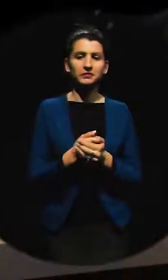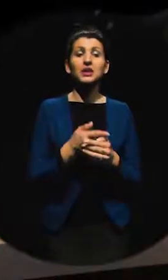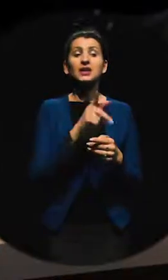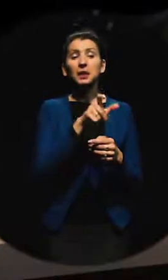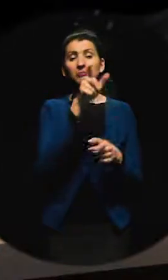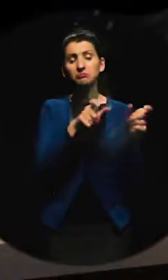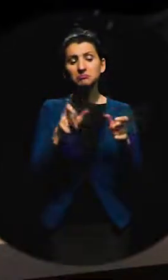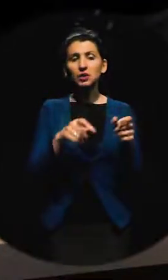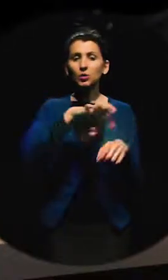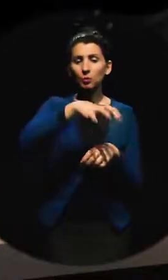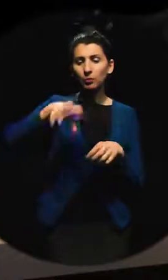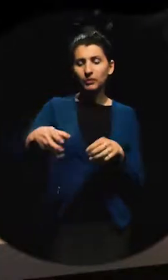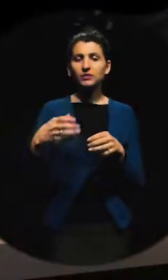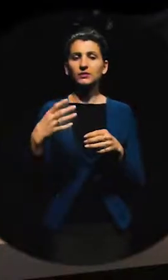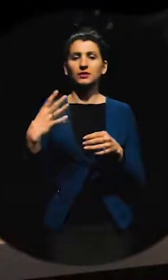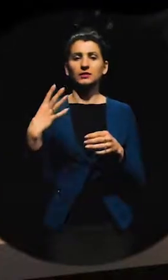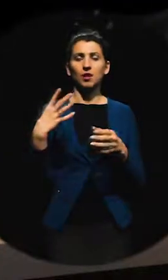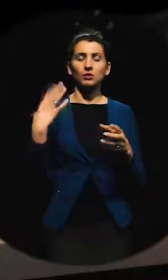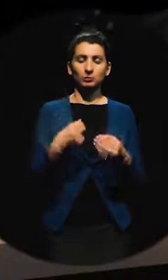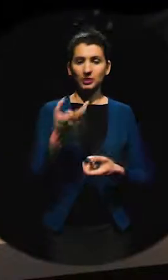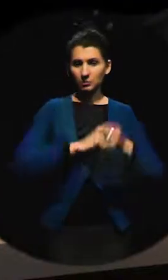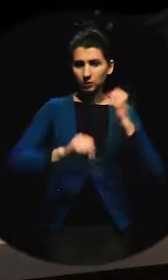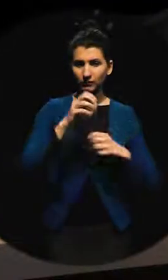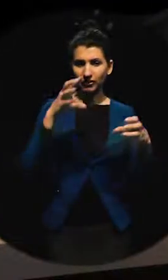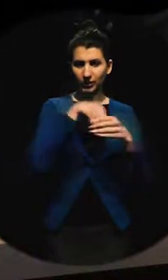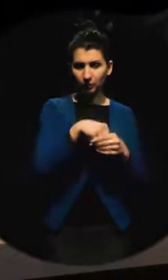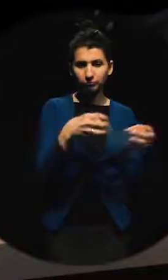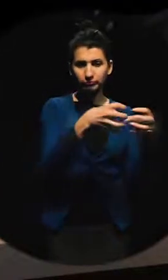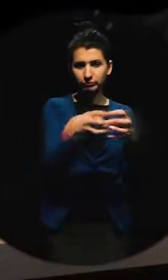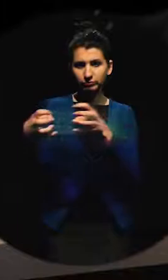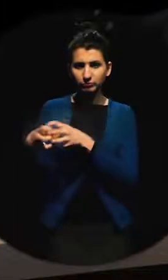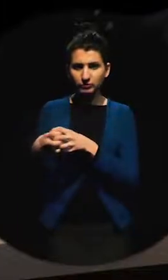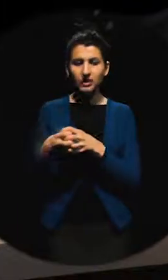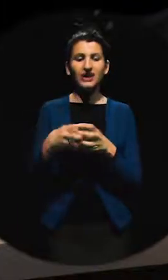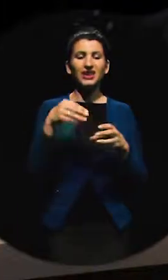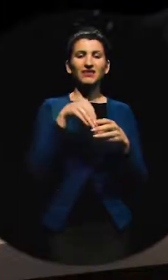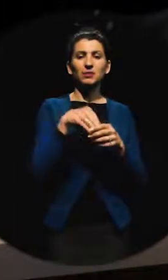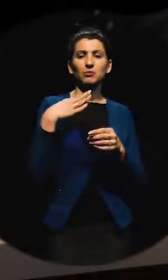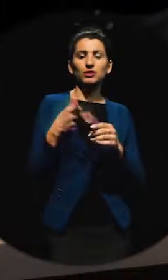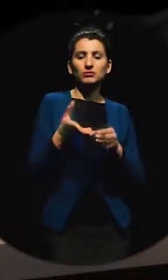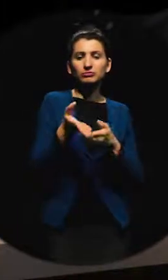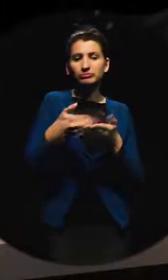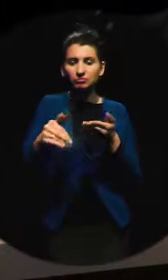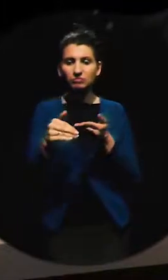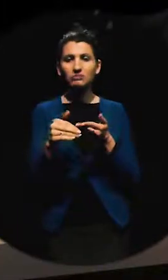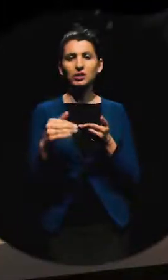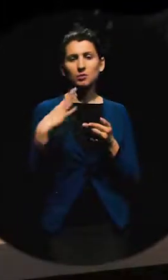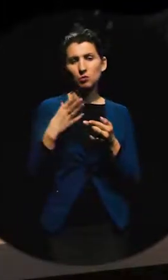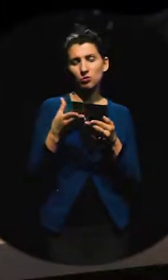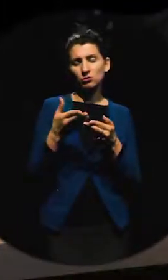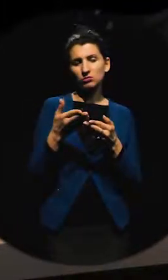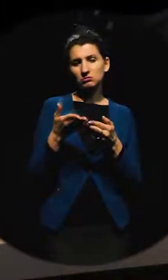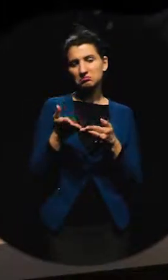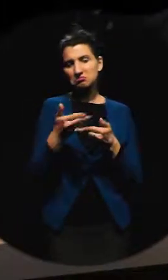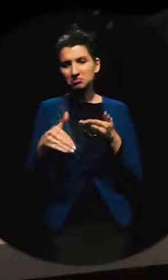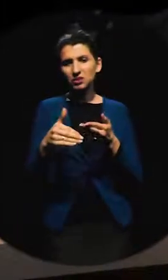niepełnosprawnościami, tworzony przez same osoby z niepełnosprawnościami, wyłonił się i skonsolidował wyraźnie właśnie w tym okresie, w latach